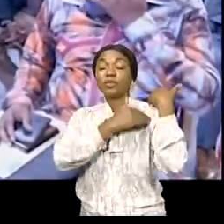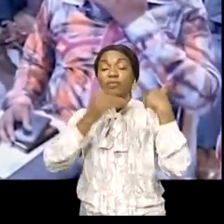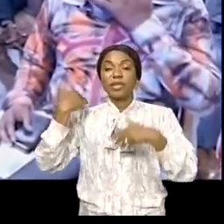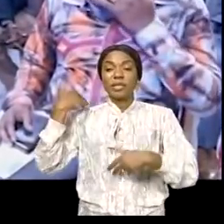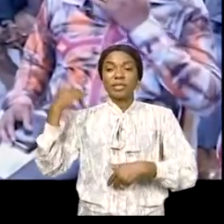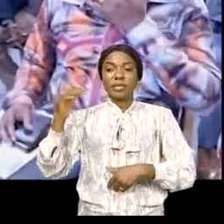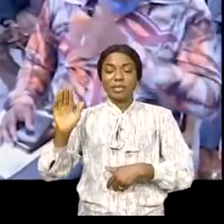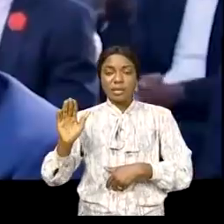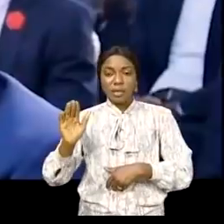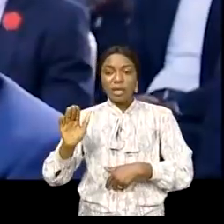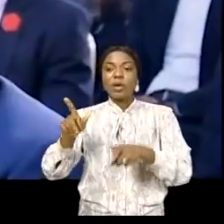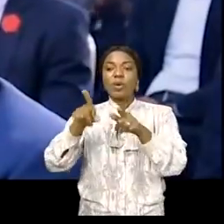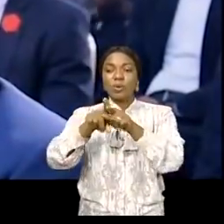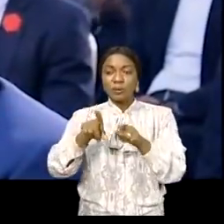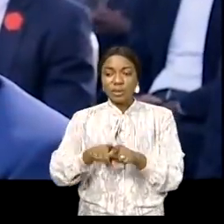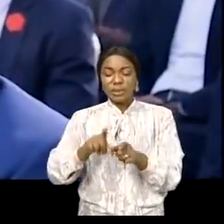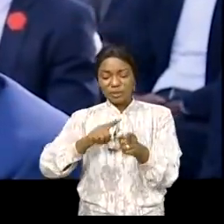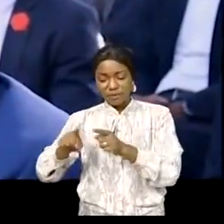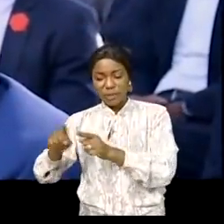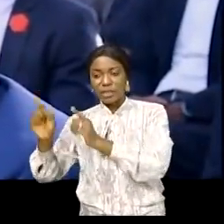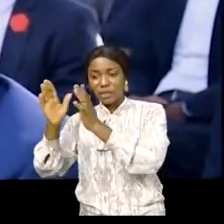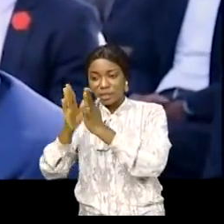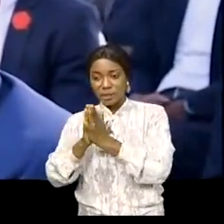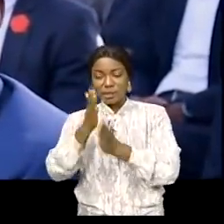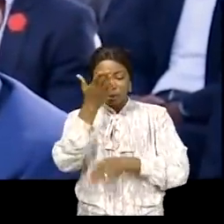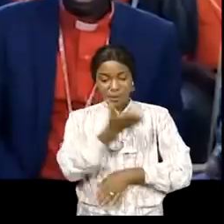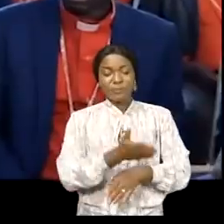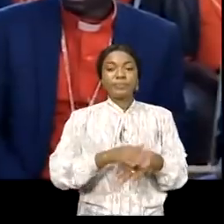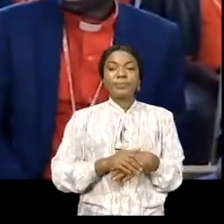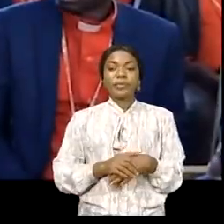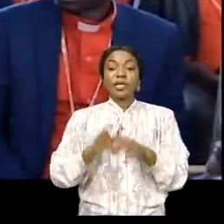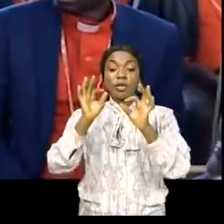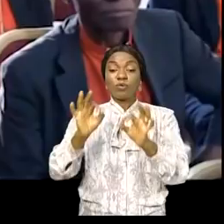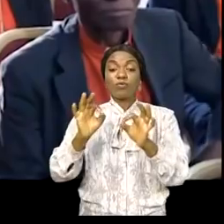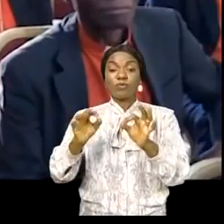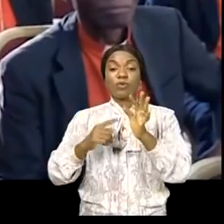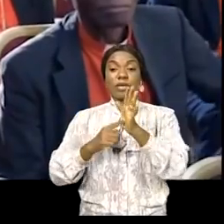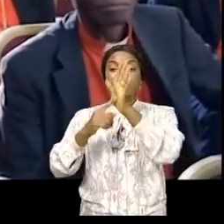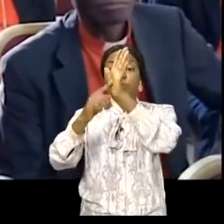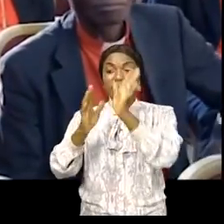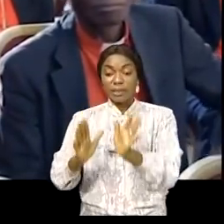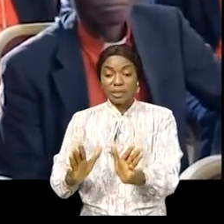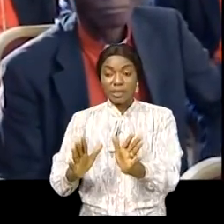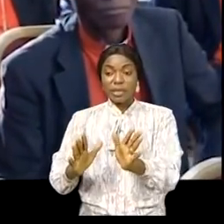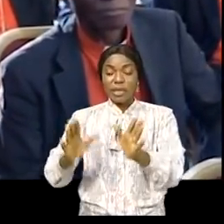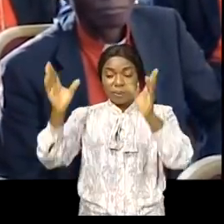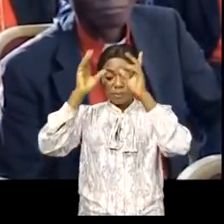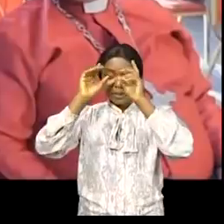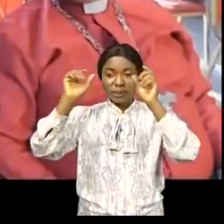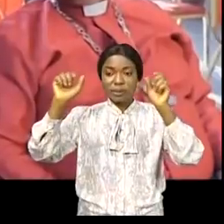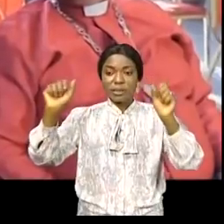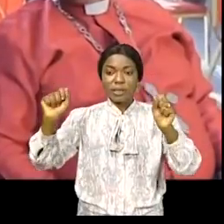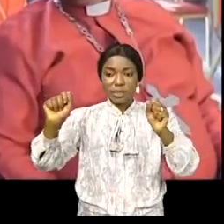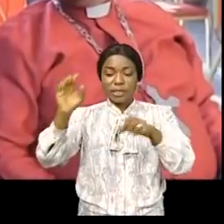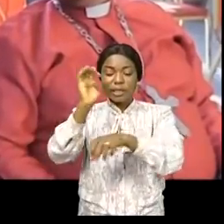Collège Culture, Arts et Questions Religieuses, d'Yoti Lumbawa Kabeya, le nouveau représentant légal et président national de l'Union des Églises